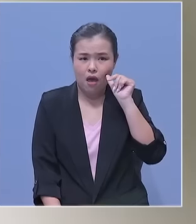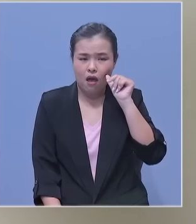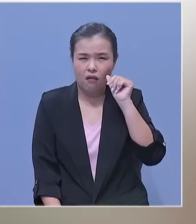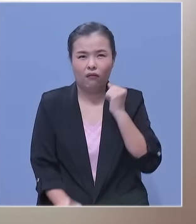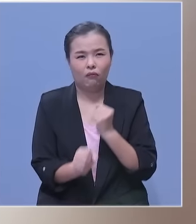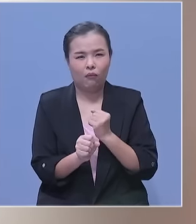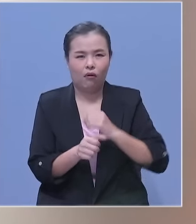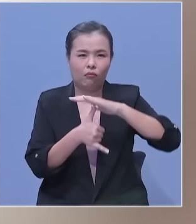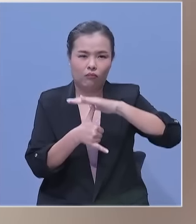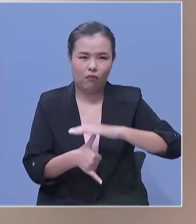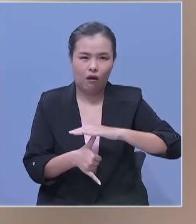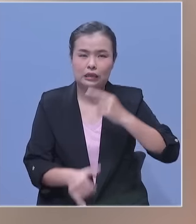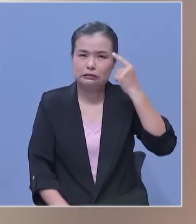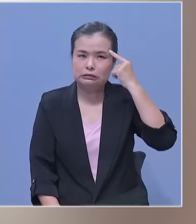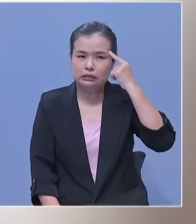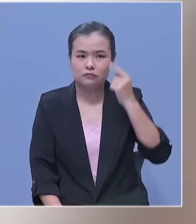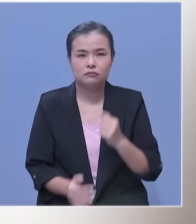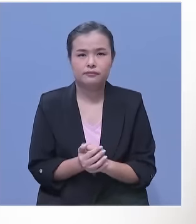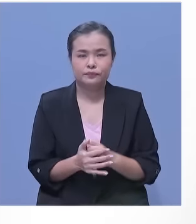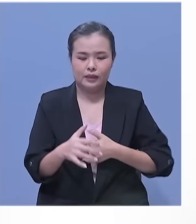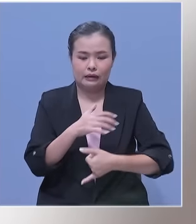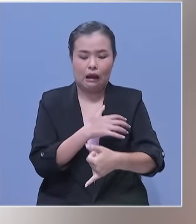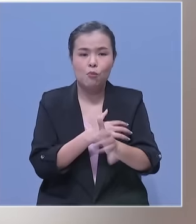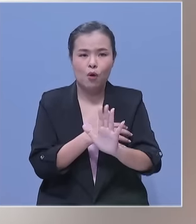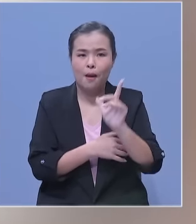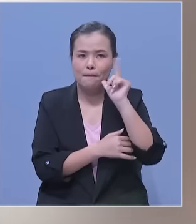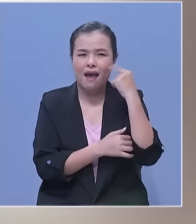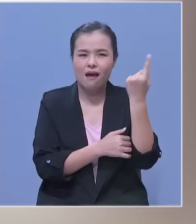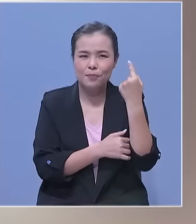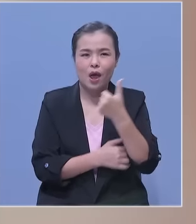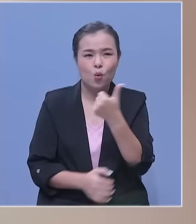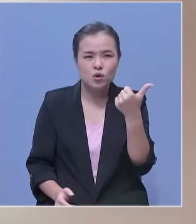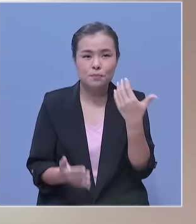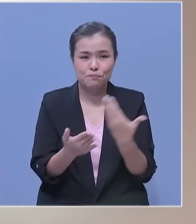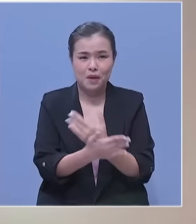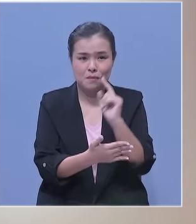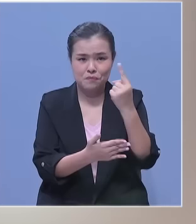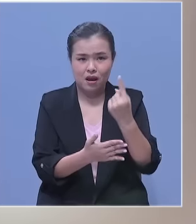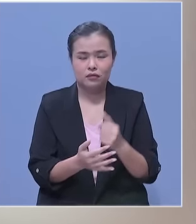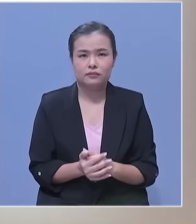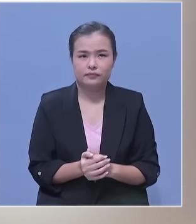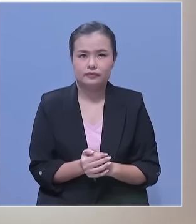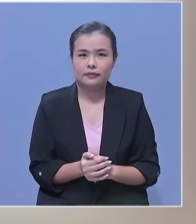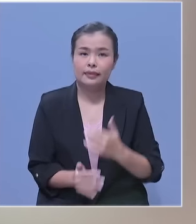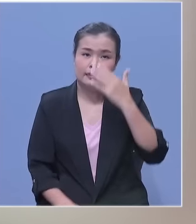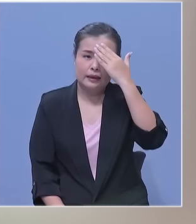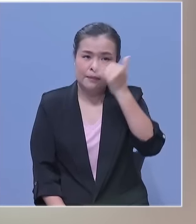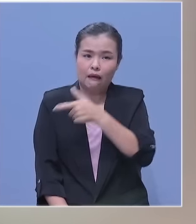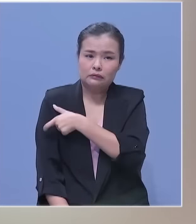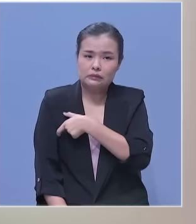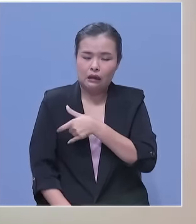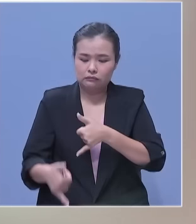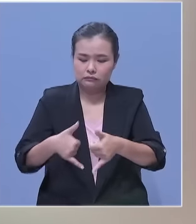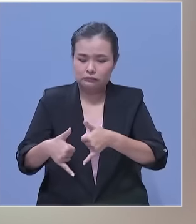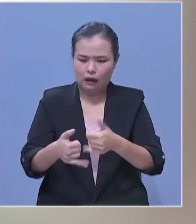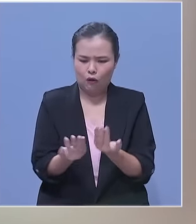กระทำแบบนี้แล้วก็เลยตัดสินใจว่างั้นก็ไม่ต้องเข้าพาแม่ไปที่อื่นแทนนะคะ ก็เลยตั้งข้อสังเกตว่าทำไมรปภ.มากัน